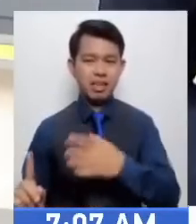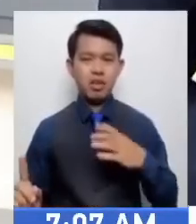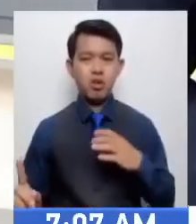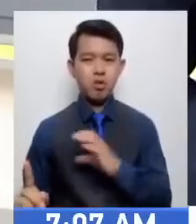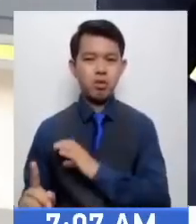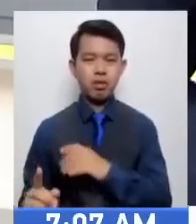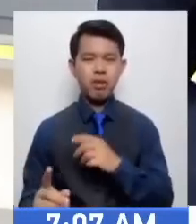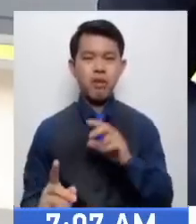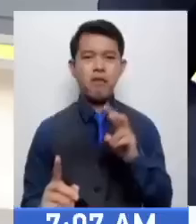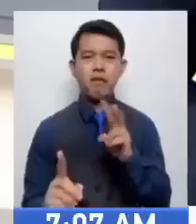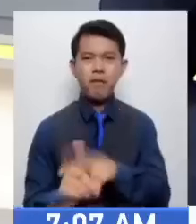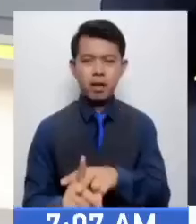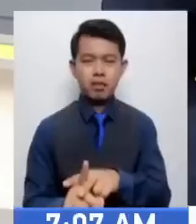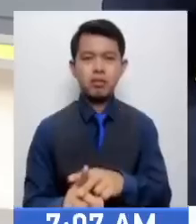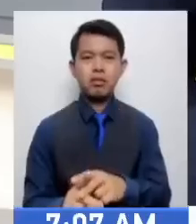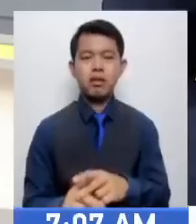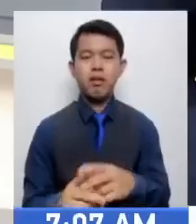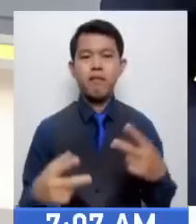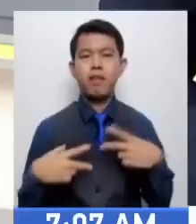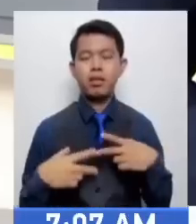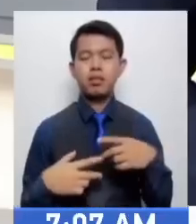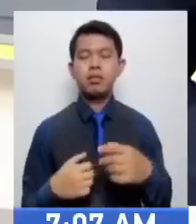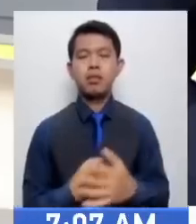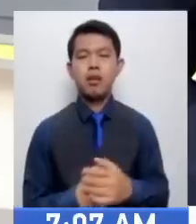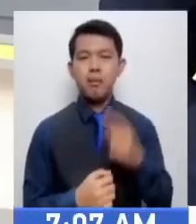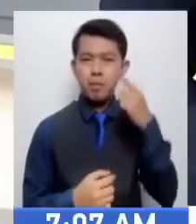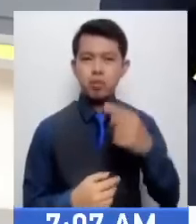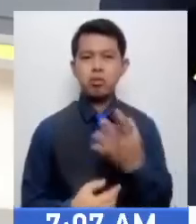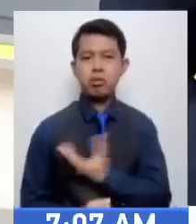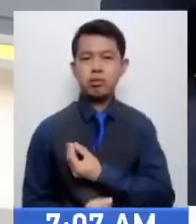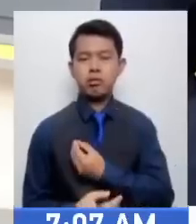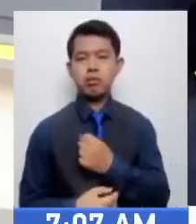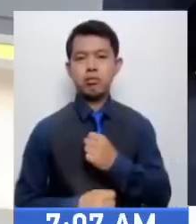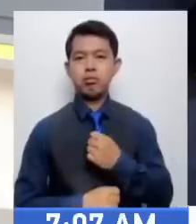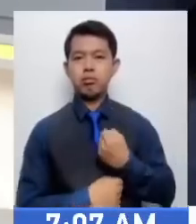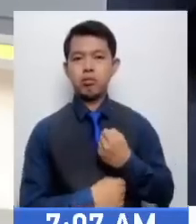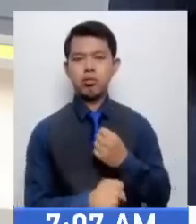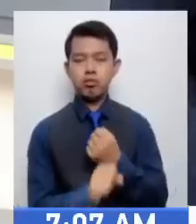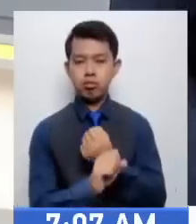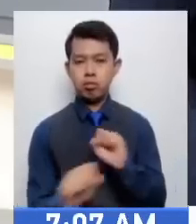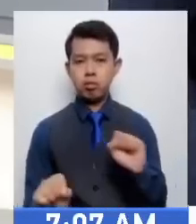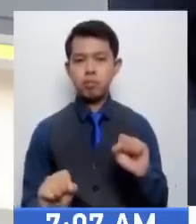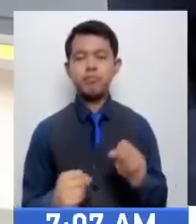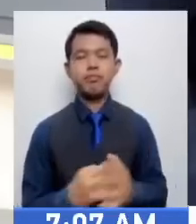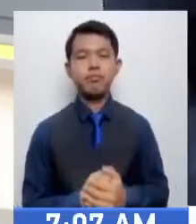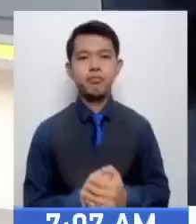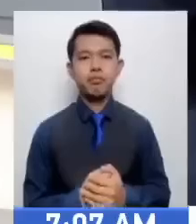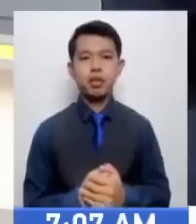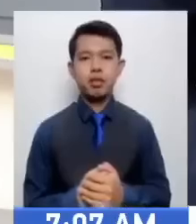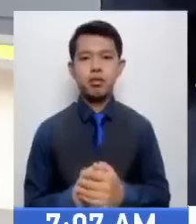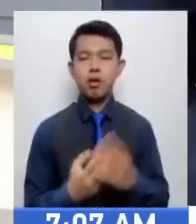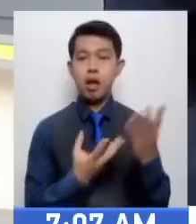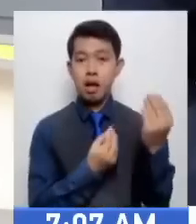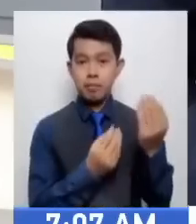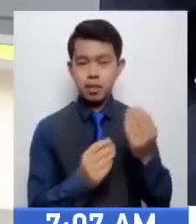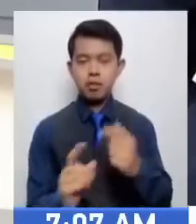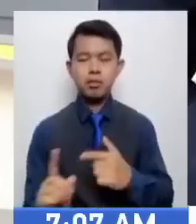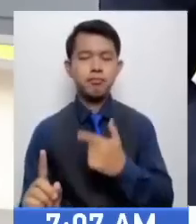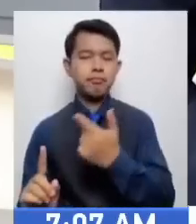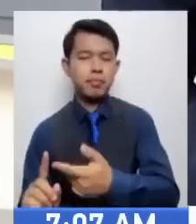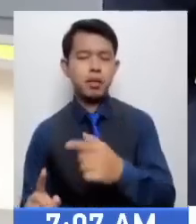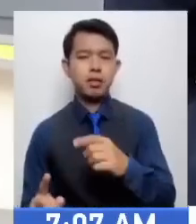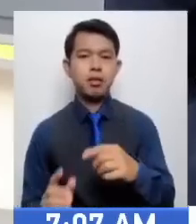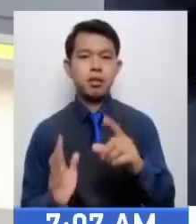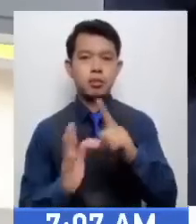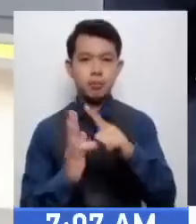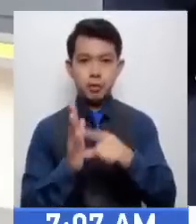seguridad. Kaugnayan niyan at iba pang issue tungkol kay Representative Teves, makakaparehin po natin ang abogado niyan si Attorney Ferdinand Topacio.